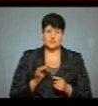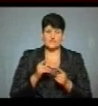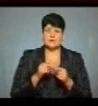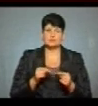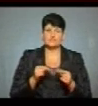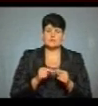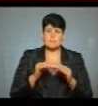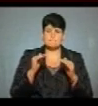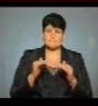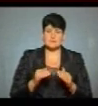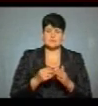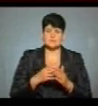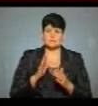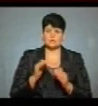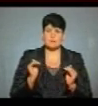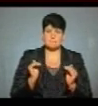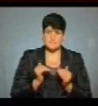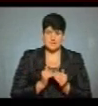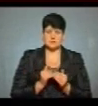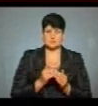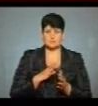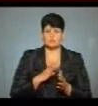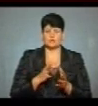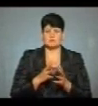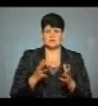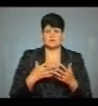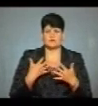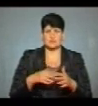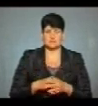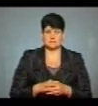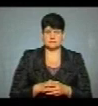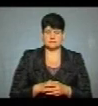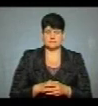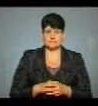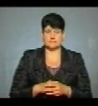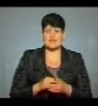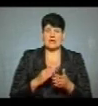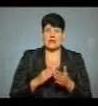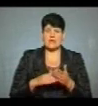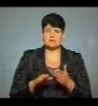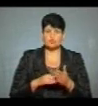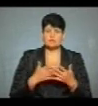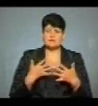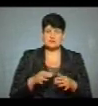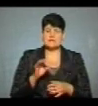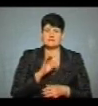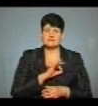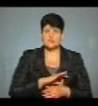відповідно падіння тарифу буде менше, ніж воно би було, якщо б було більше втрат. Тобто, ліквідовувати втрати вигідно тоді, коли